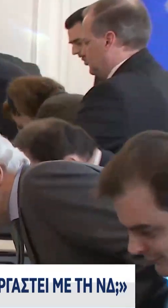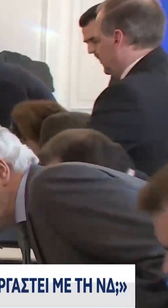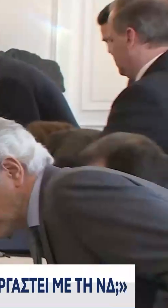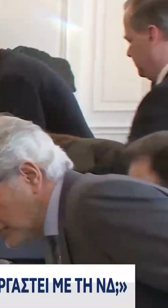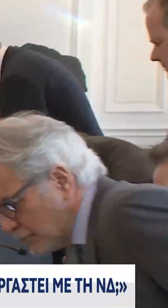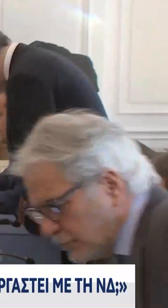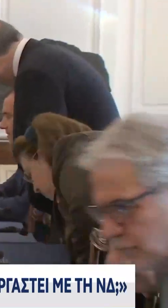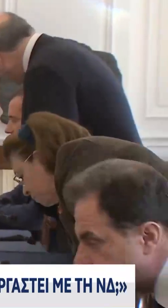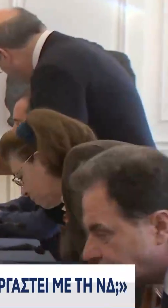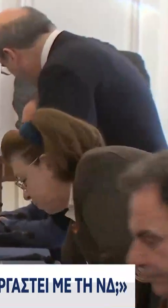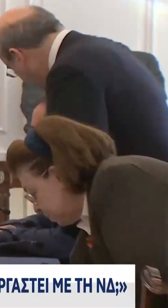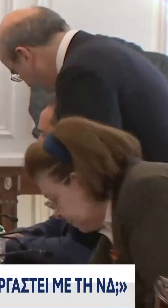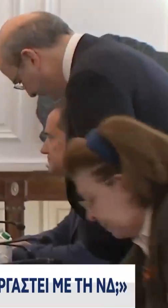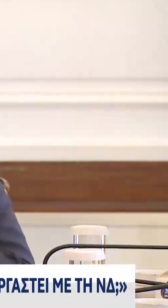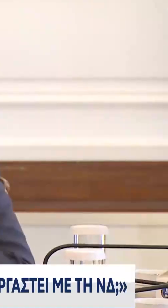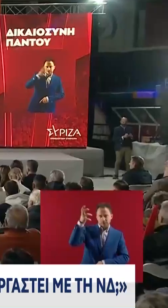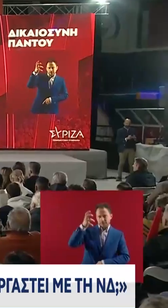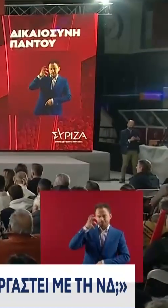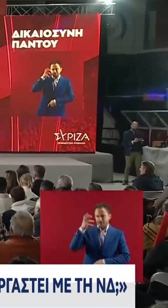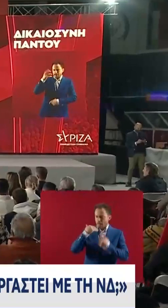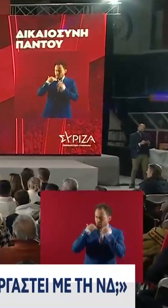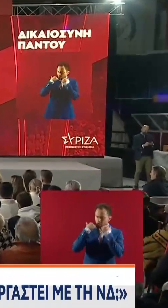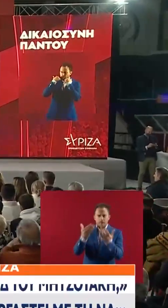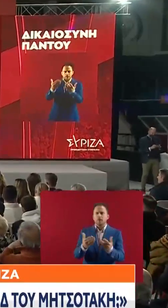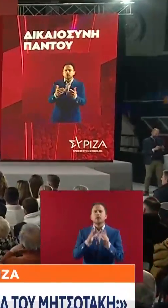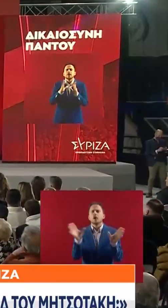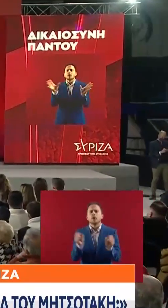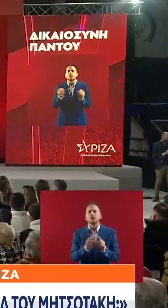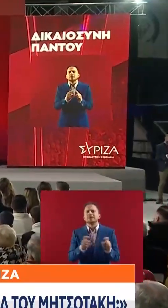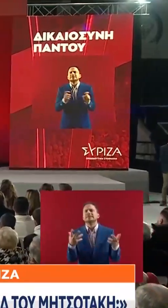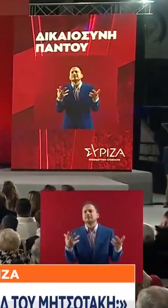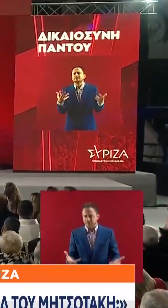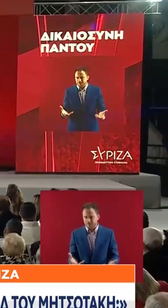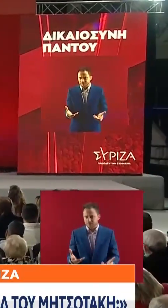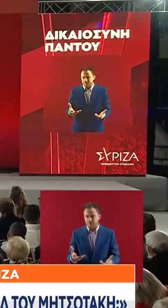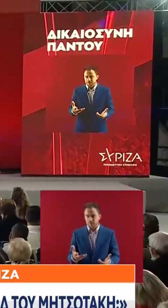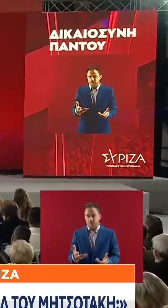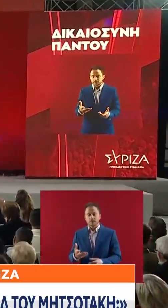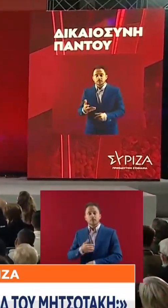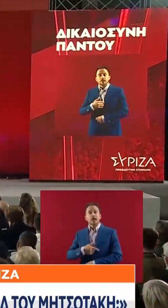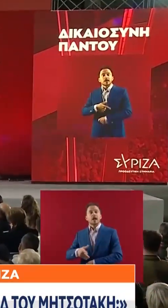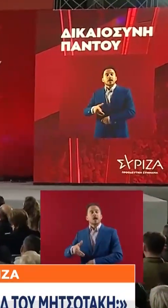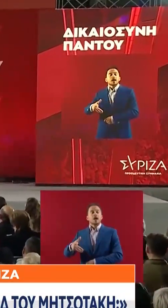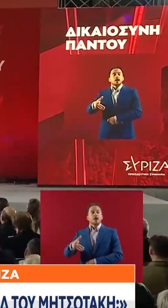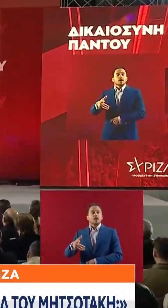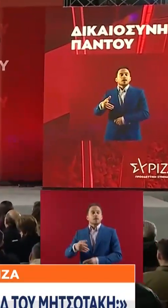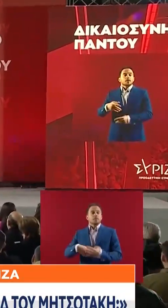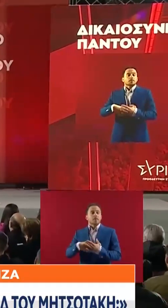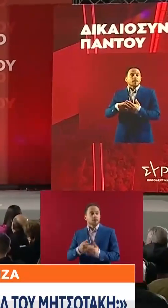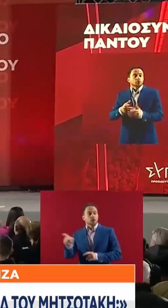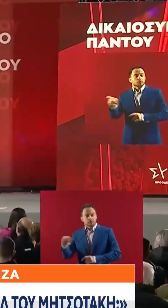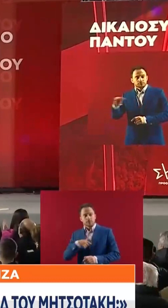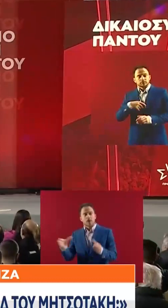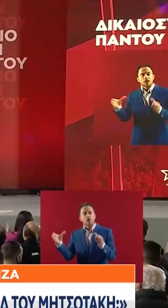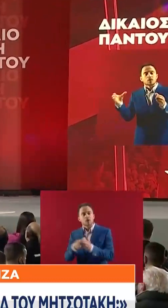να συγκυβερνήσει το θύμα των υποκλοπών με το θήτη του. Είναι δυνατόν το κόμμα που ίδρυσε ο Ανδρέας Παπανδρέου να έχει στόχο